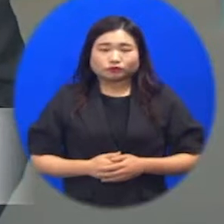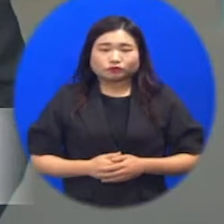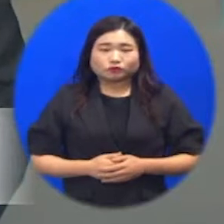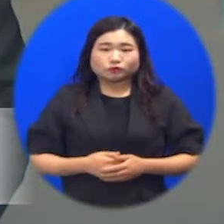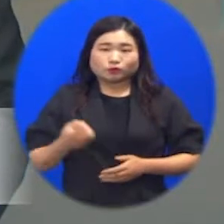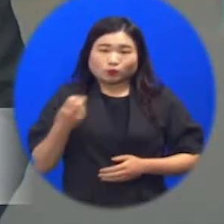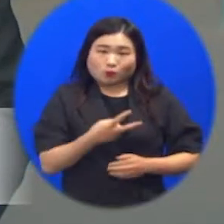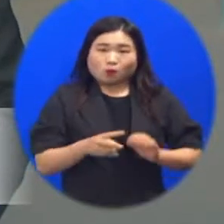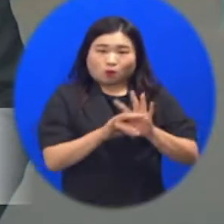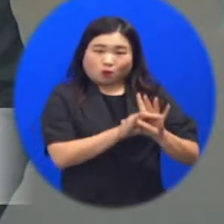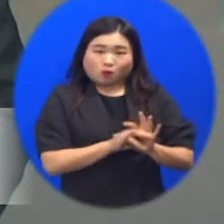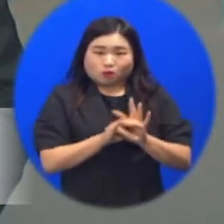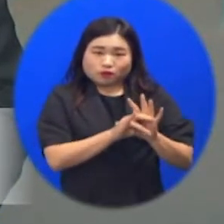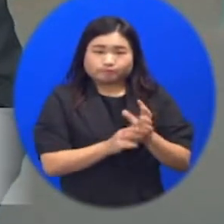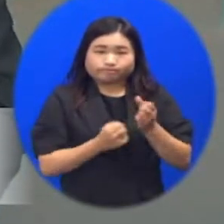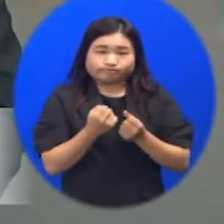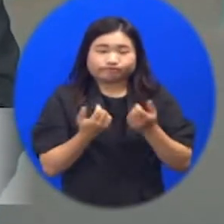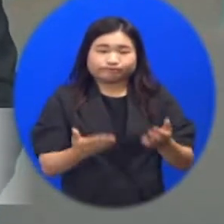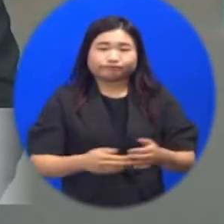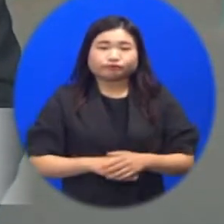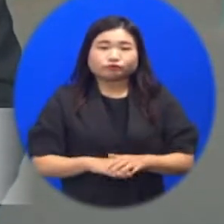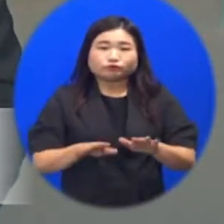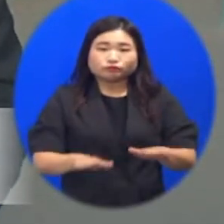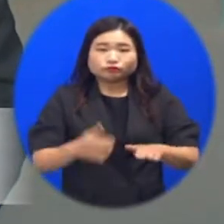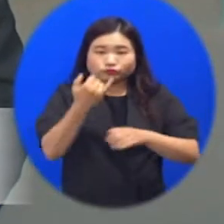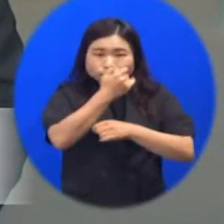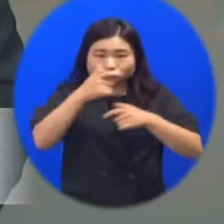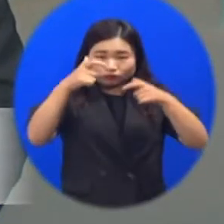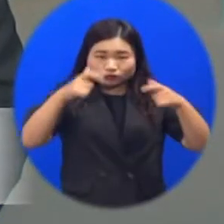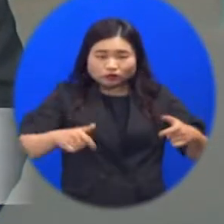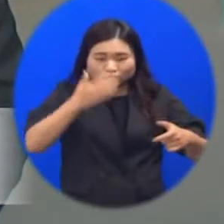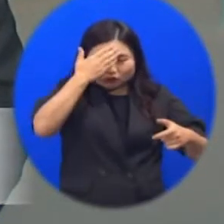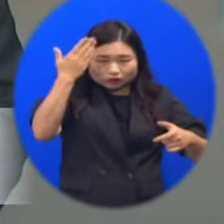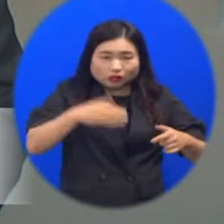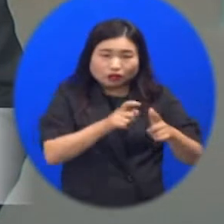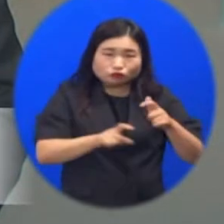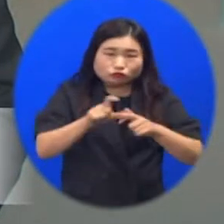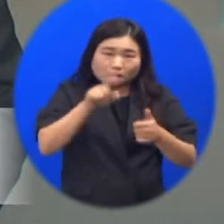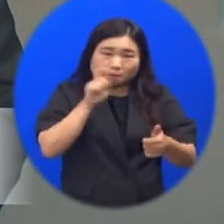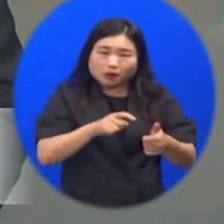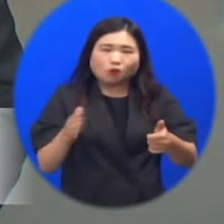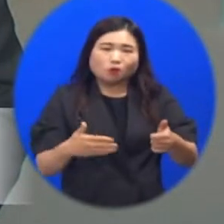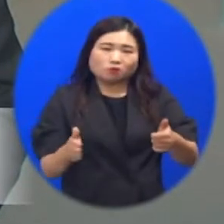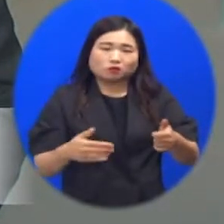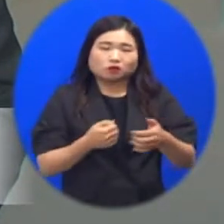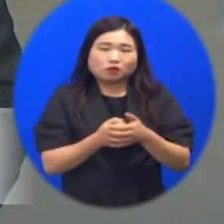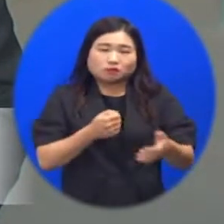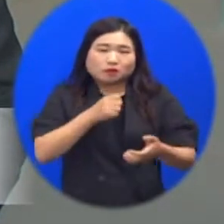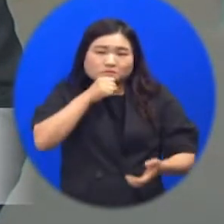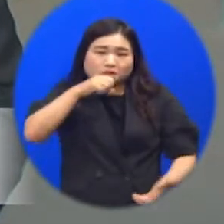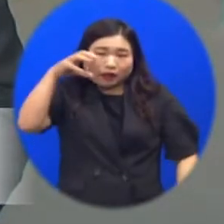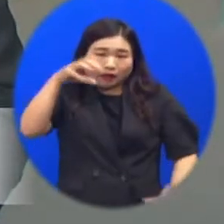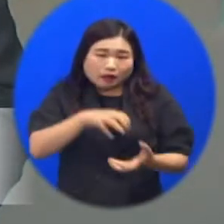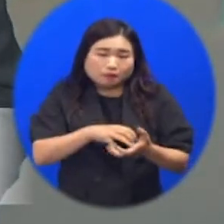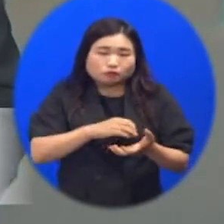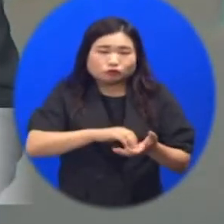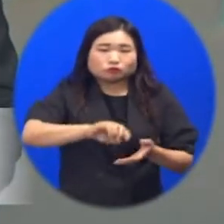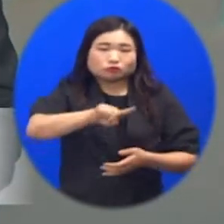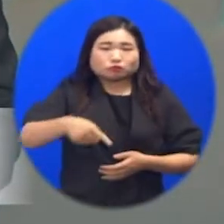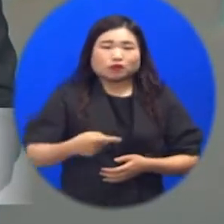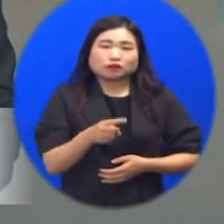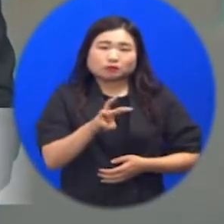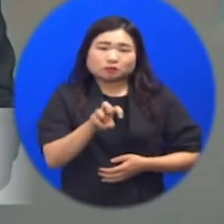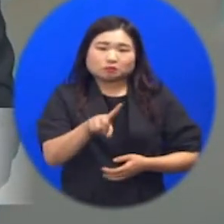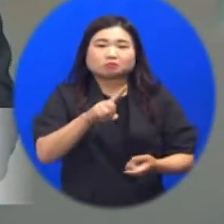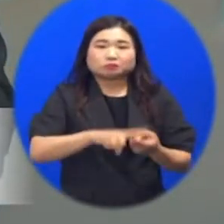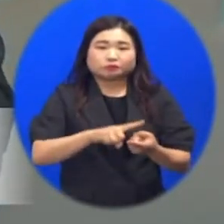이어서 코로나 소식 전해드리겠습니다. 오늘 충북에선 다행히 추가 확진자가 나오지 않아 누적 확진자는 131명을